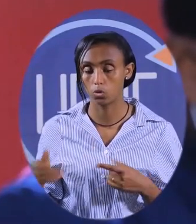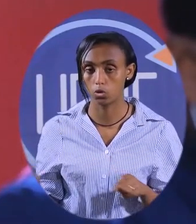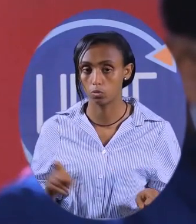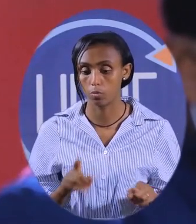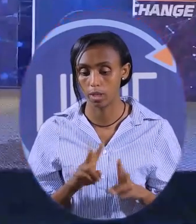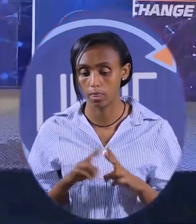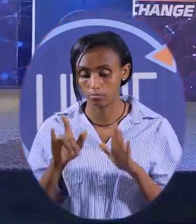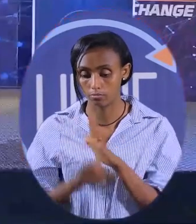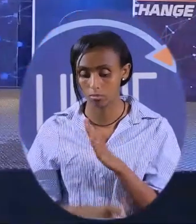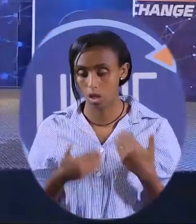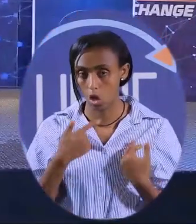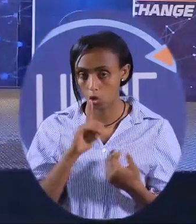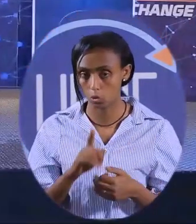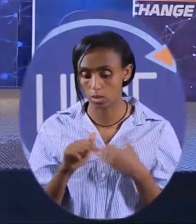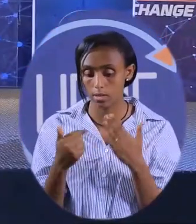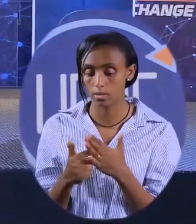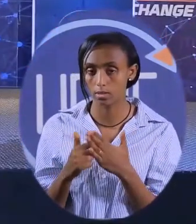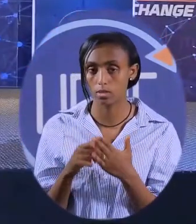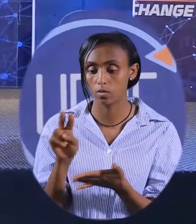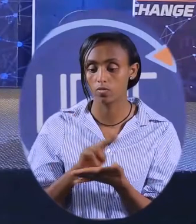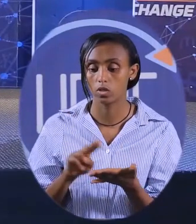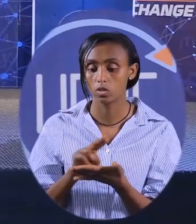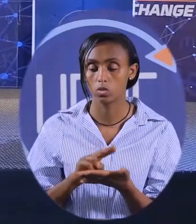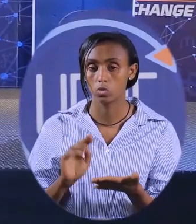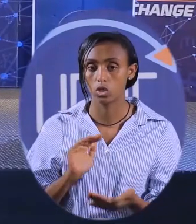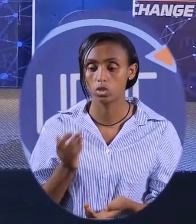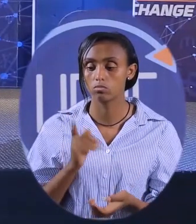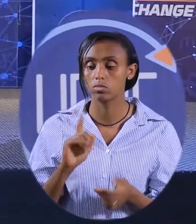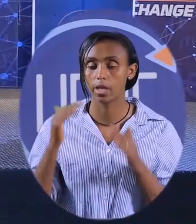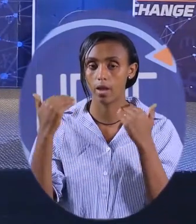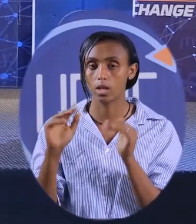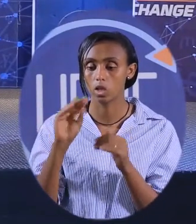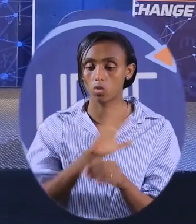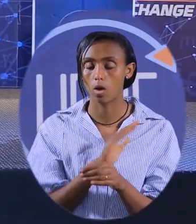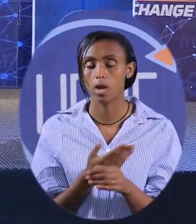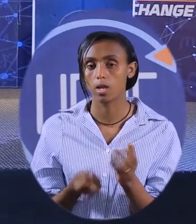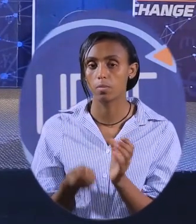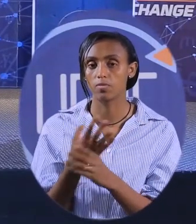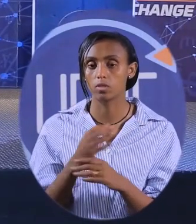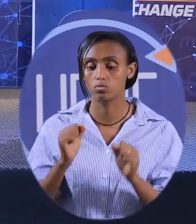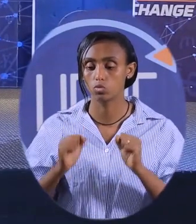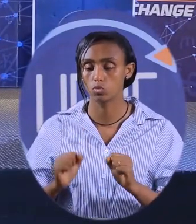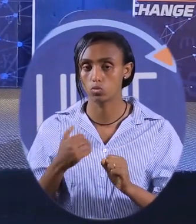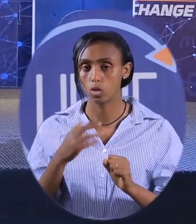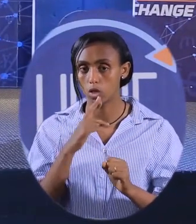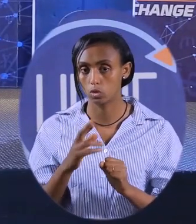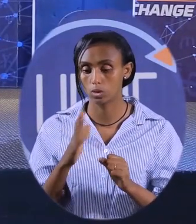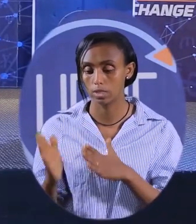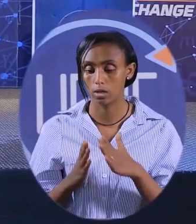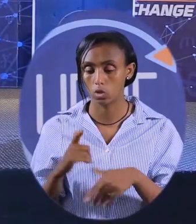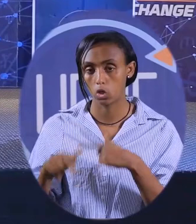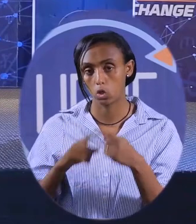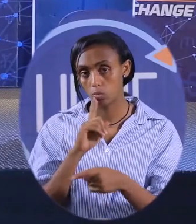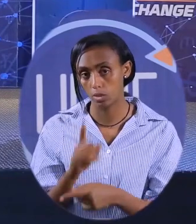በጣም የወረደ ነው። ስለዚህ ዩኒቨርሲቲዎቻችንስ ምን ያክል የሰውን ኃይል ለማፍራት ብቁ ናቸው ወይም ተዘጋጅተው እየሄዱበት